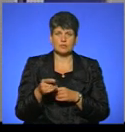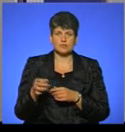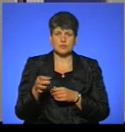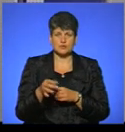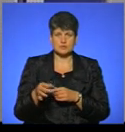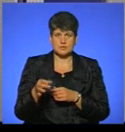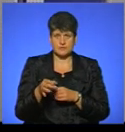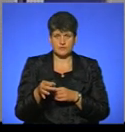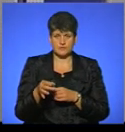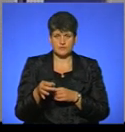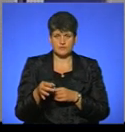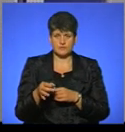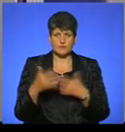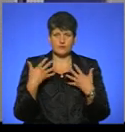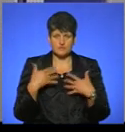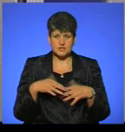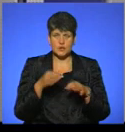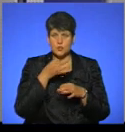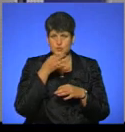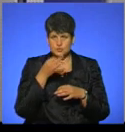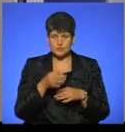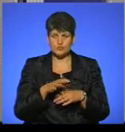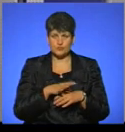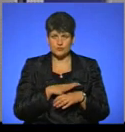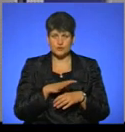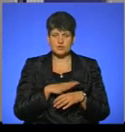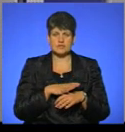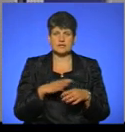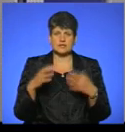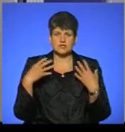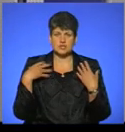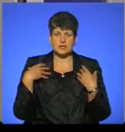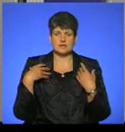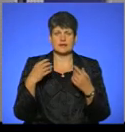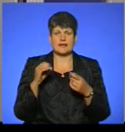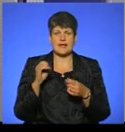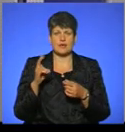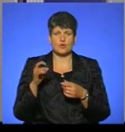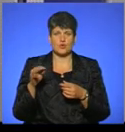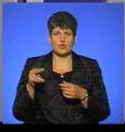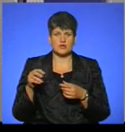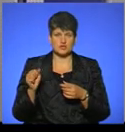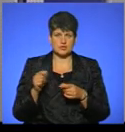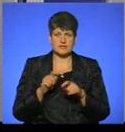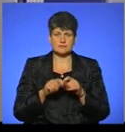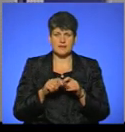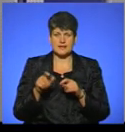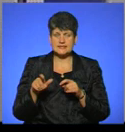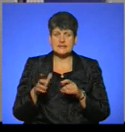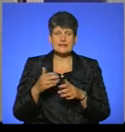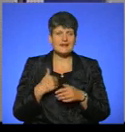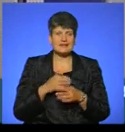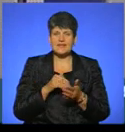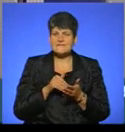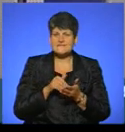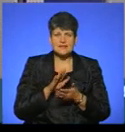Вже одну озвучив начальник Державної екологічної інспекції. І все ж таки я не відкидаю,